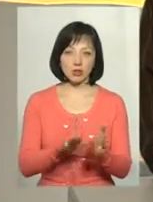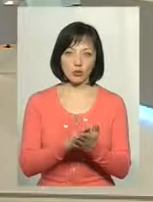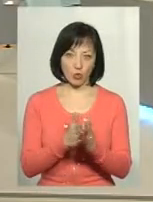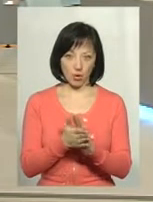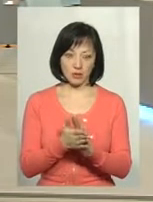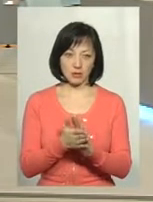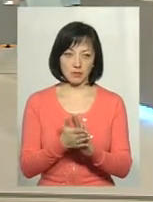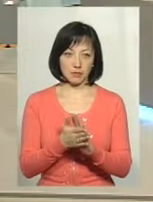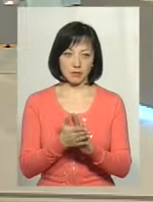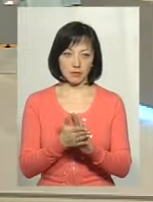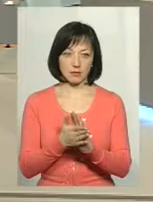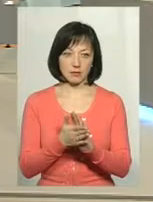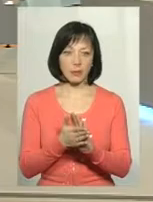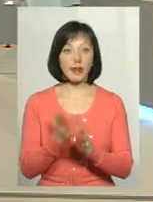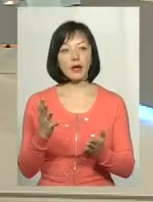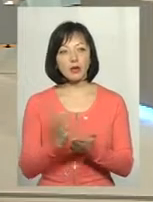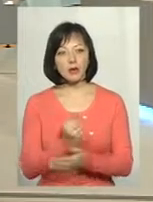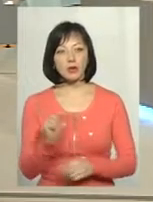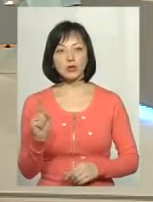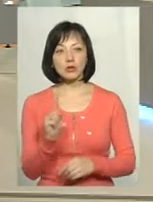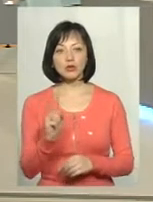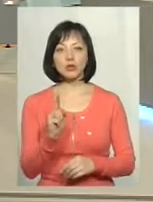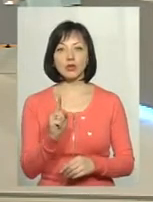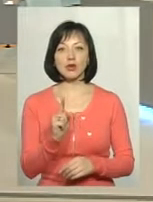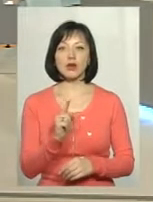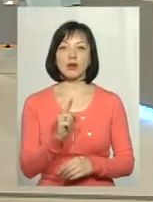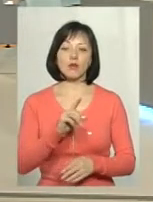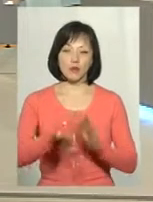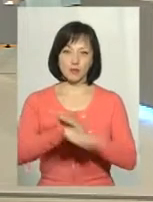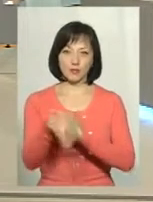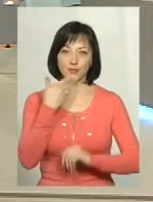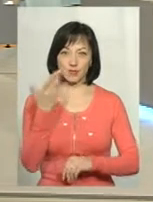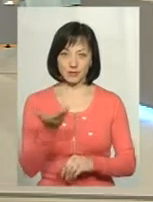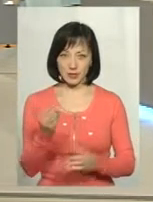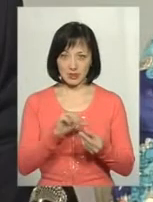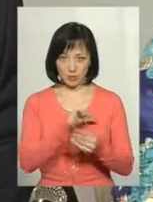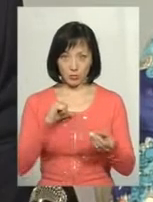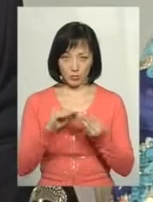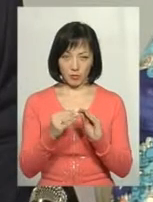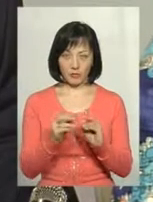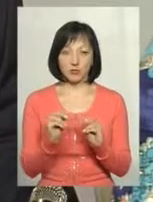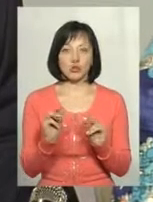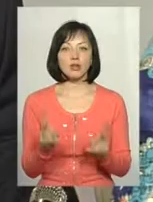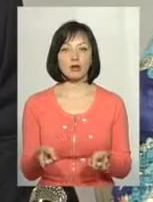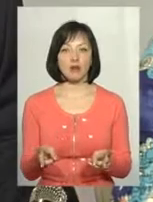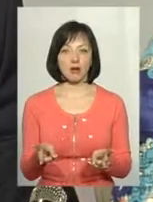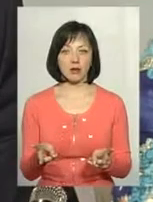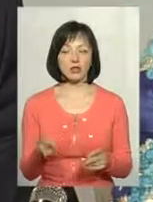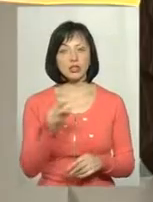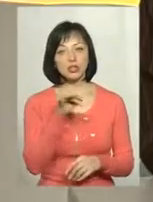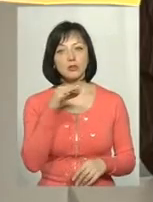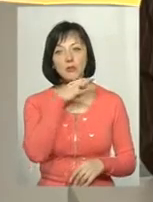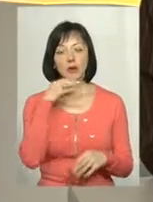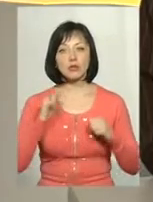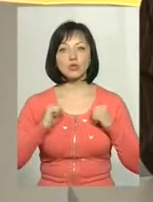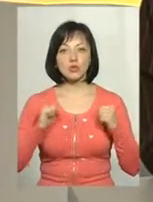ситуація. Виходить, що забалакали саму проблему? Чи як? Чи багато